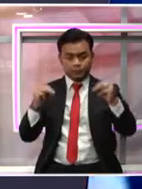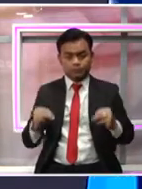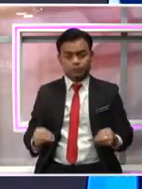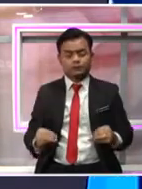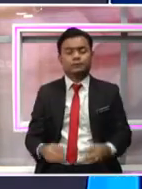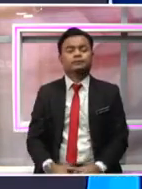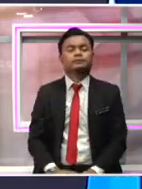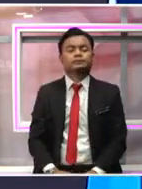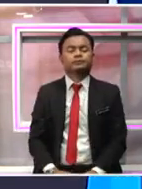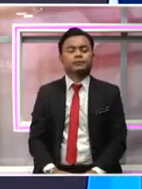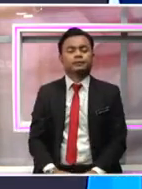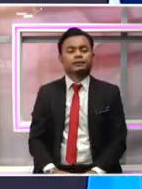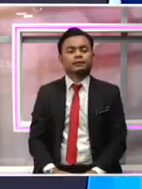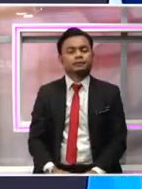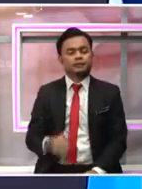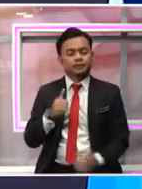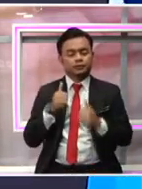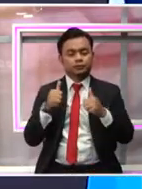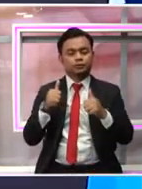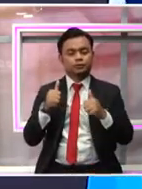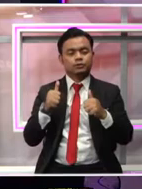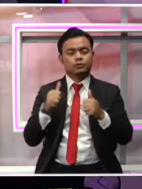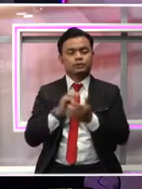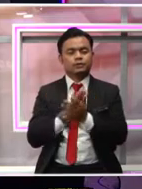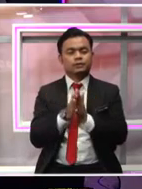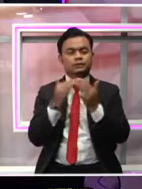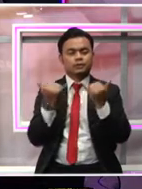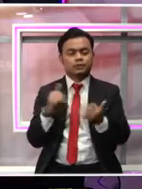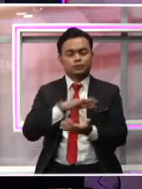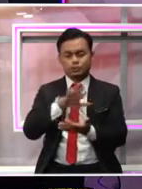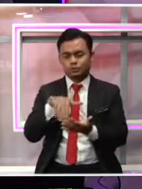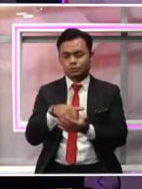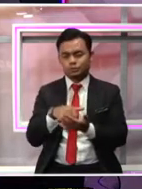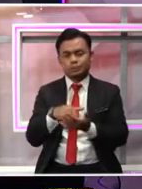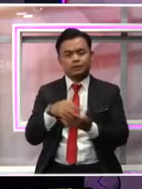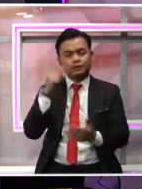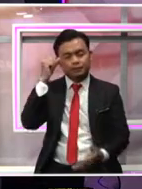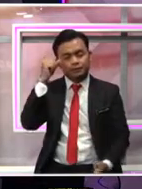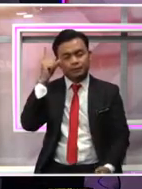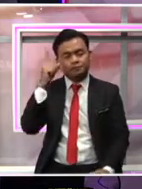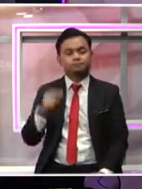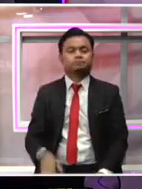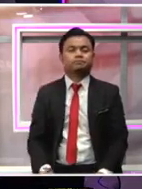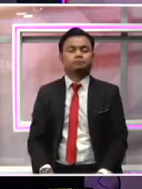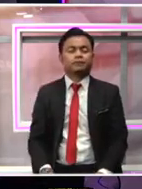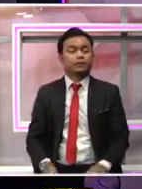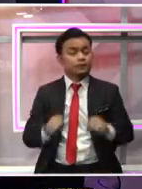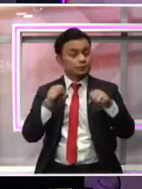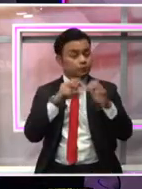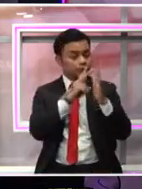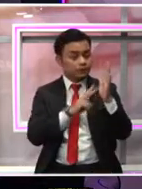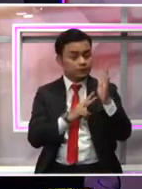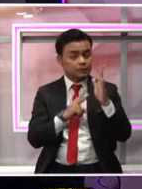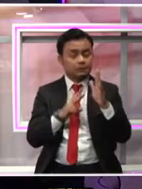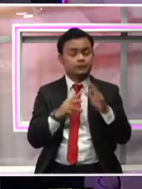semakin paham semakin jelas bukan tak pandai membaca tetapi Nisa dan anak-anak murid di rumah sudah